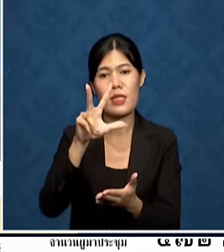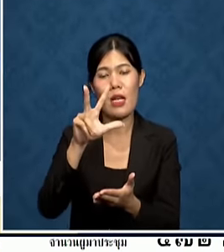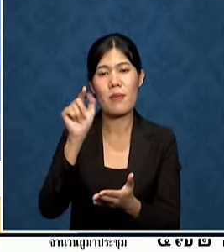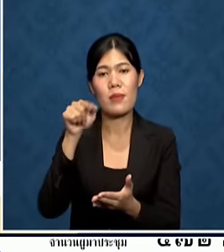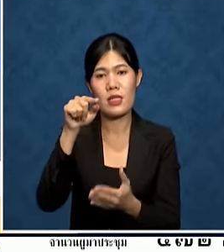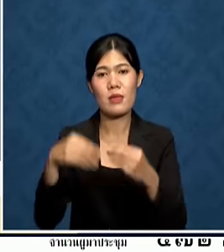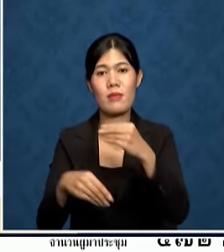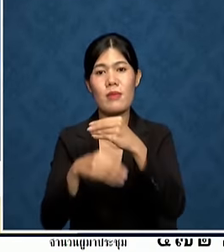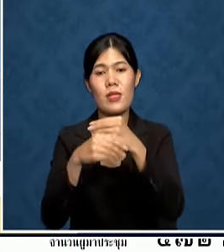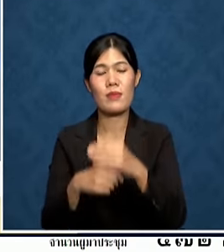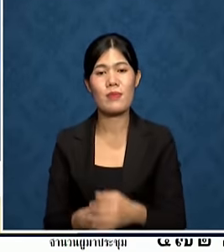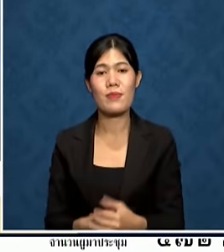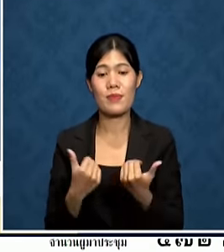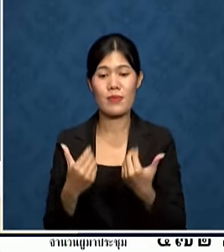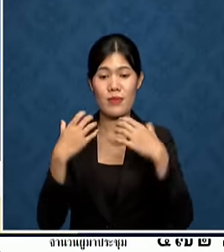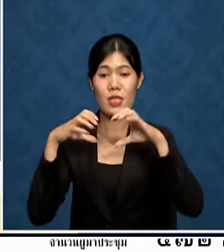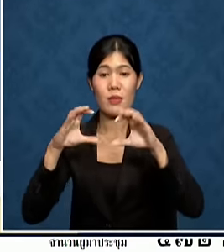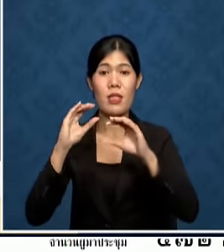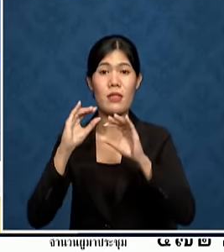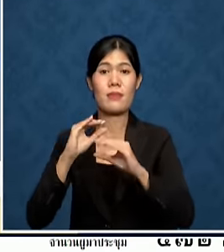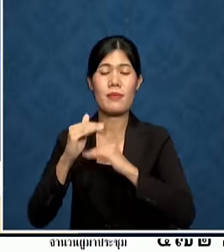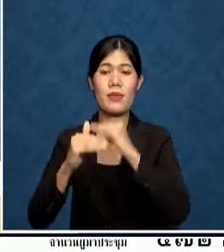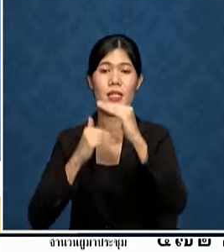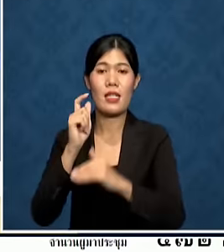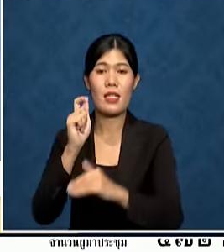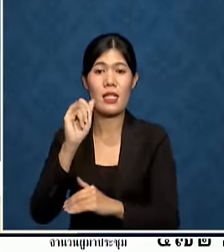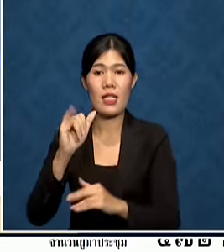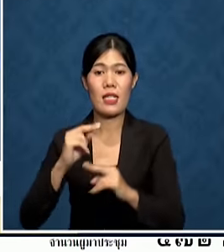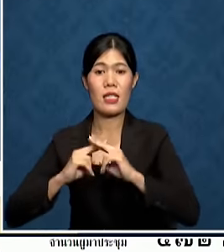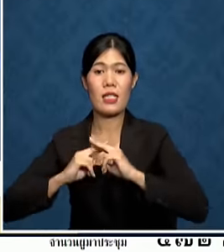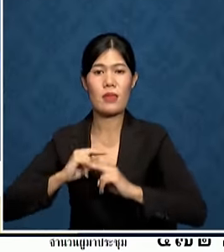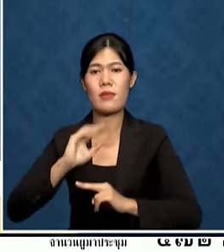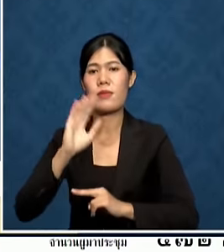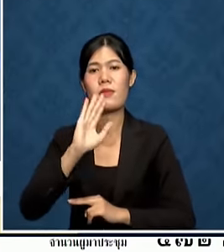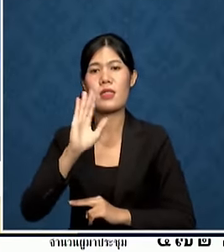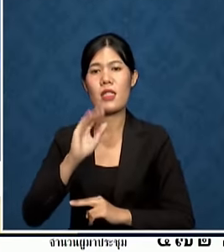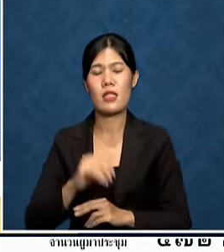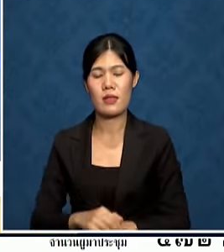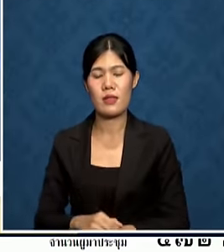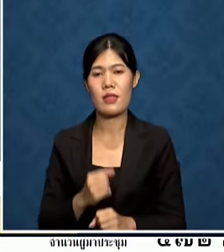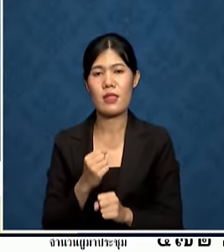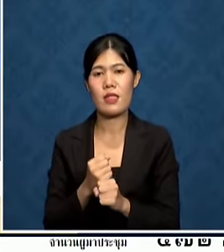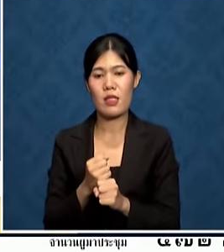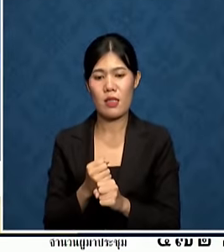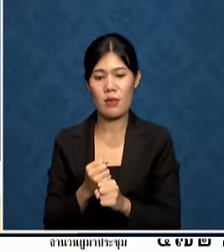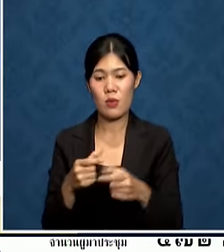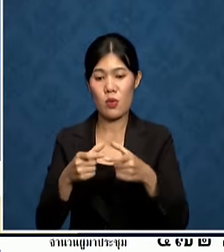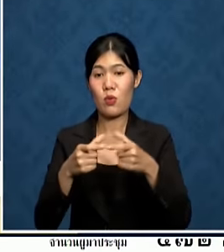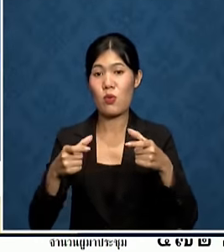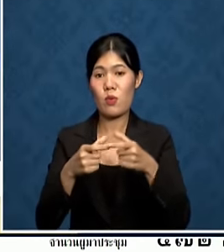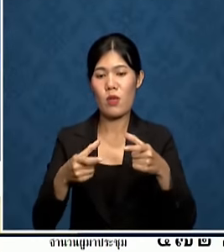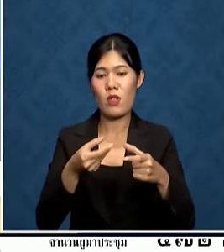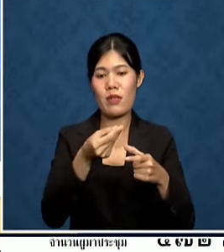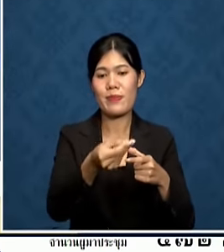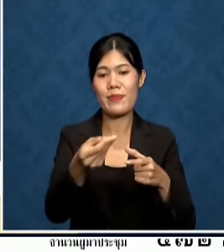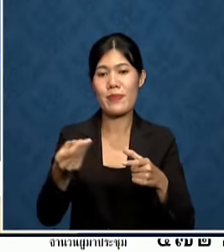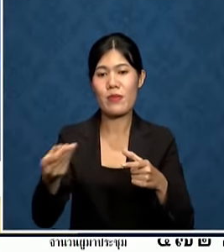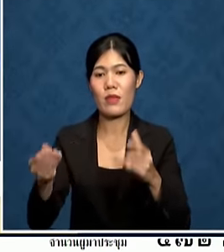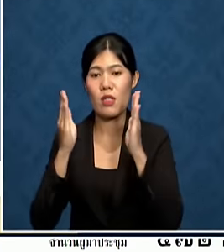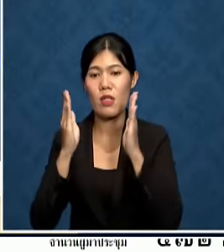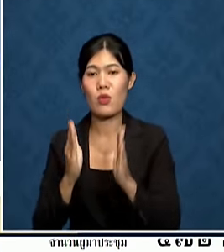พัฒนา AIเองทั้งหมดหรือเจาะจงผู้การรายใดรายหนึ่งนะครับใช้ไกลตลาดแจกคูปองสนับสนุนให้ประชาชนหรือผู้ประกอบการไป